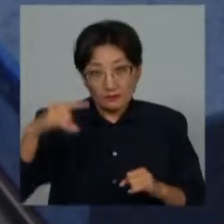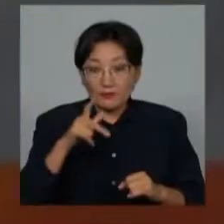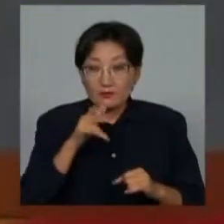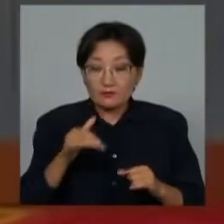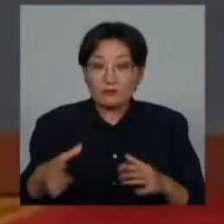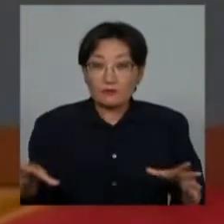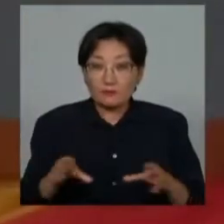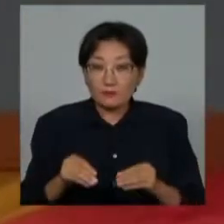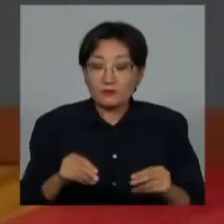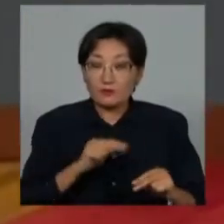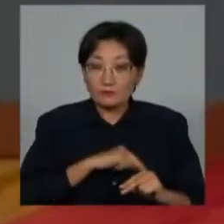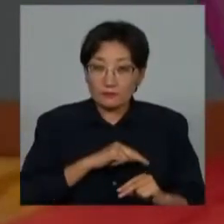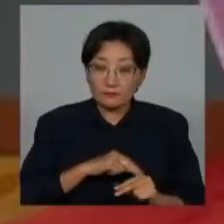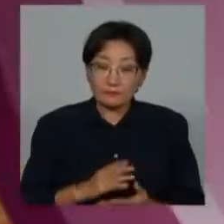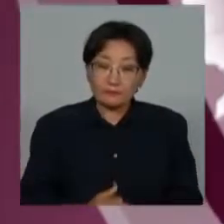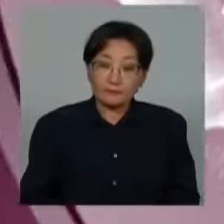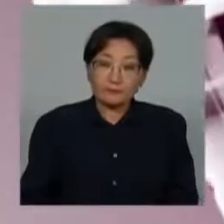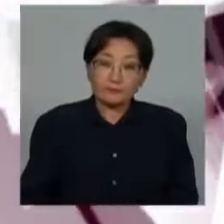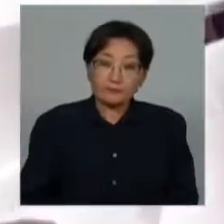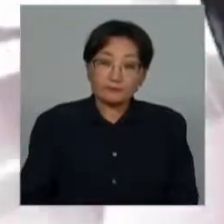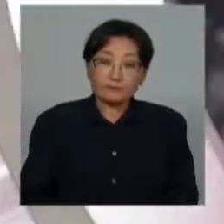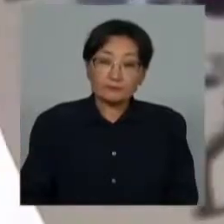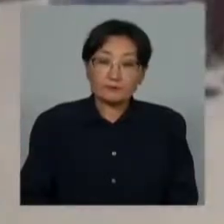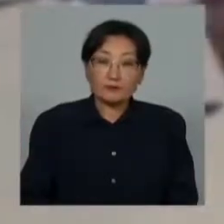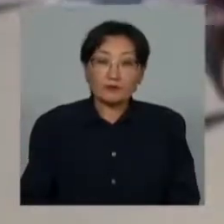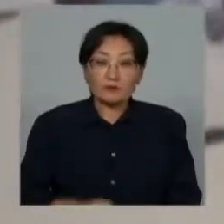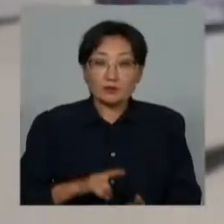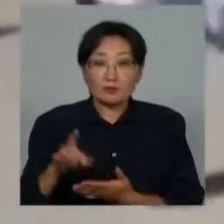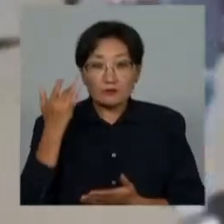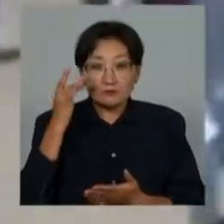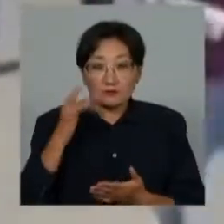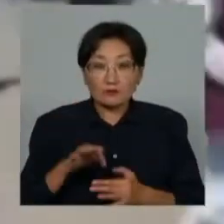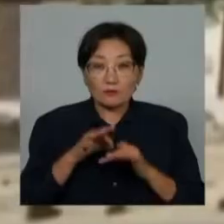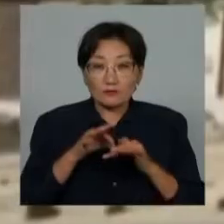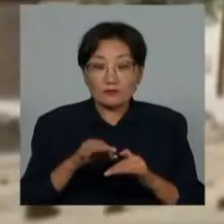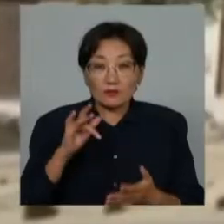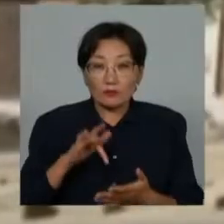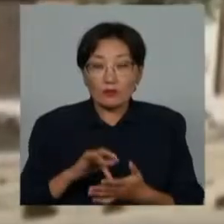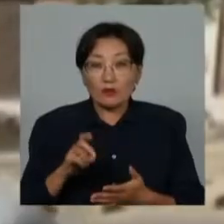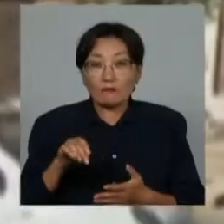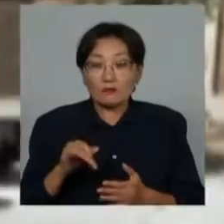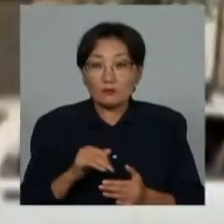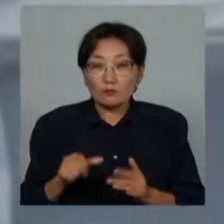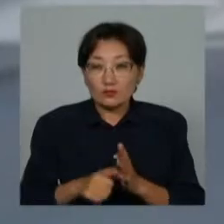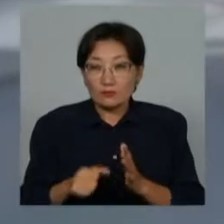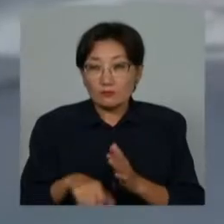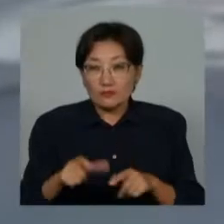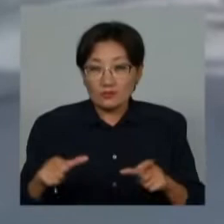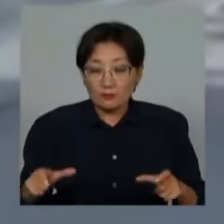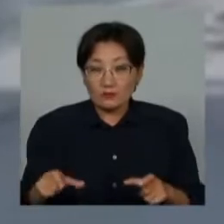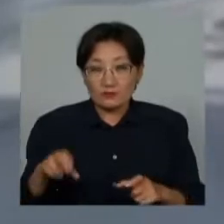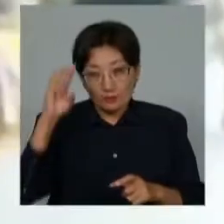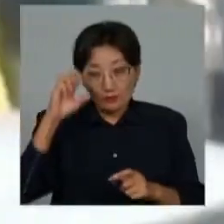казахстанско-корейского стратегического партнерства. Самолет США вывез из столицы Афганистана более 600 граждан